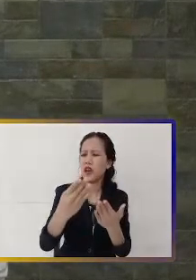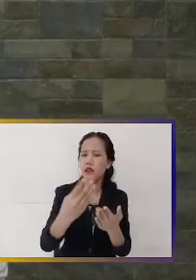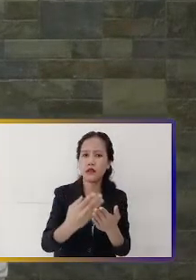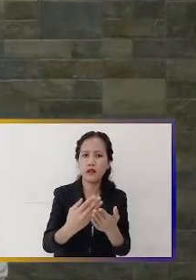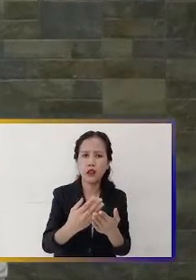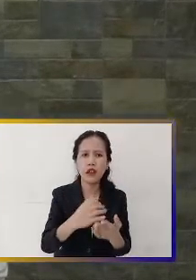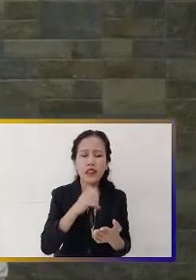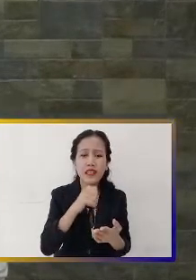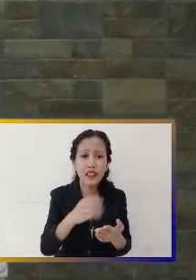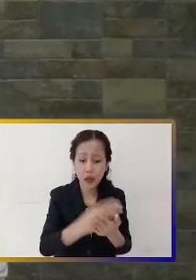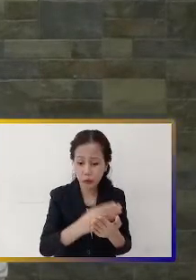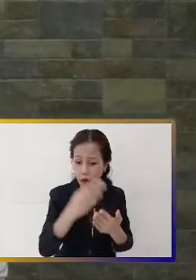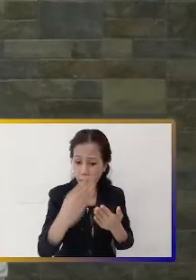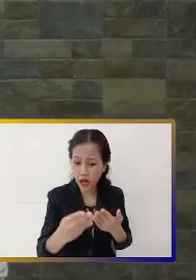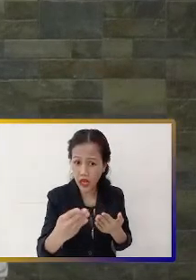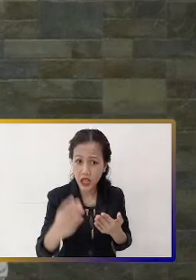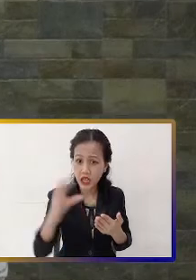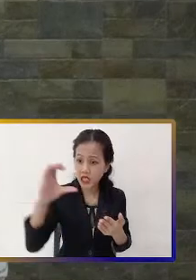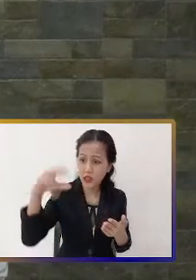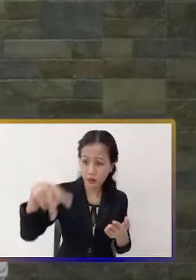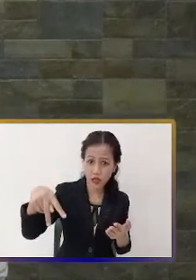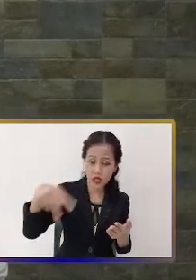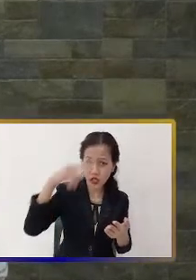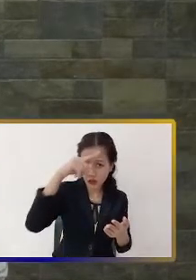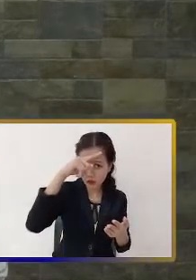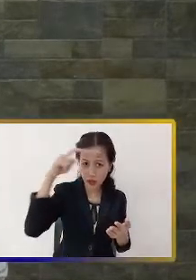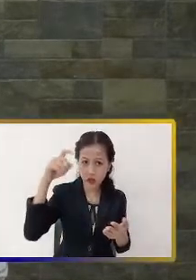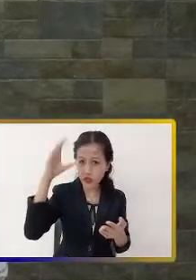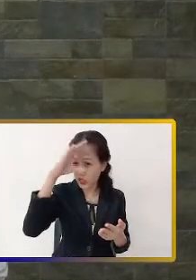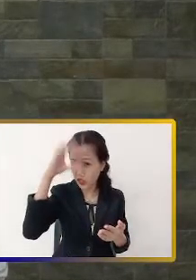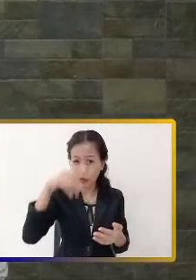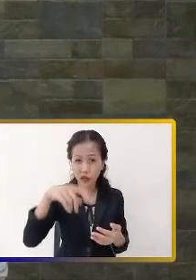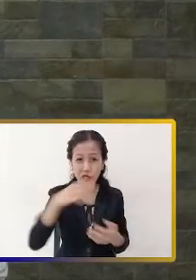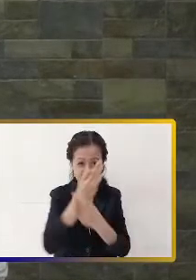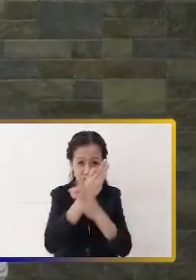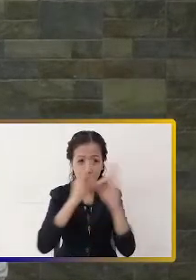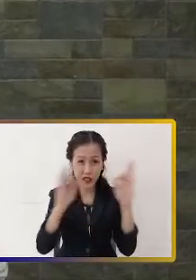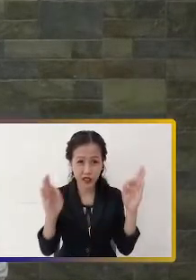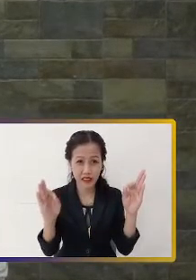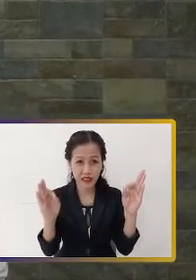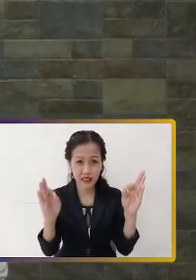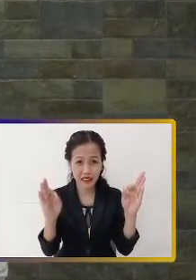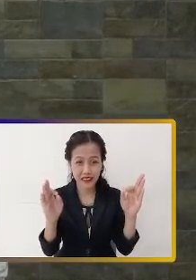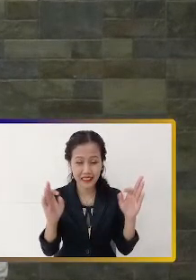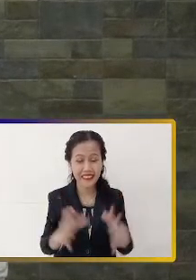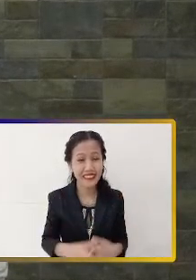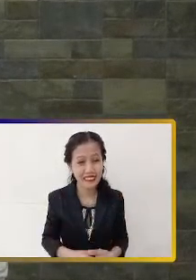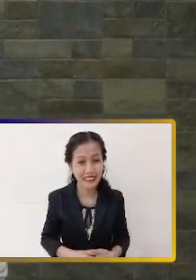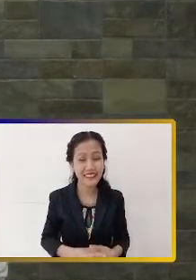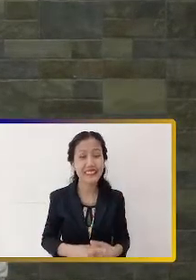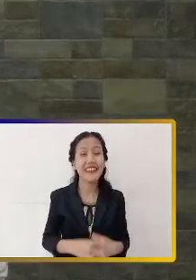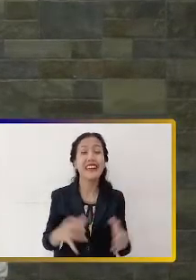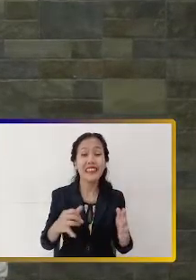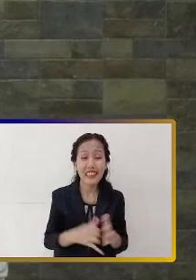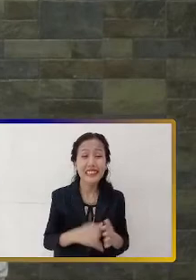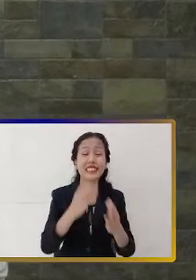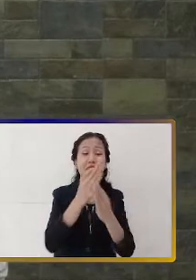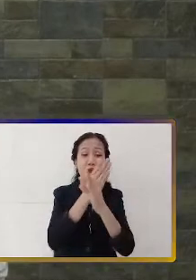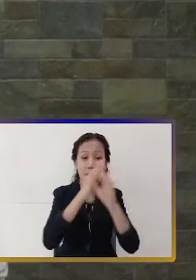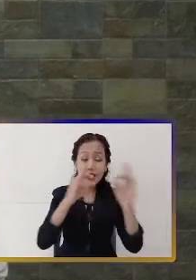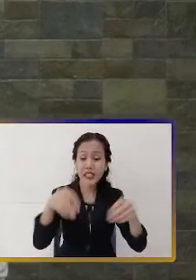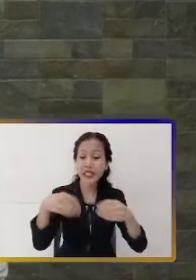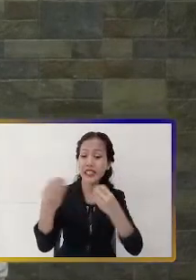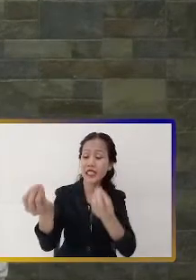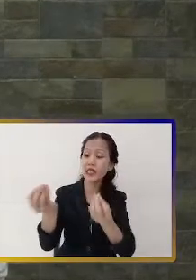freebies. Ang hindi natin alam, freebies yung kapatid na binibigay ng Panginoon. If you seek first, get the